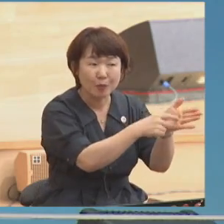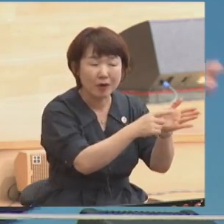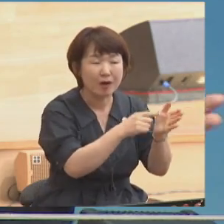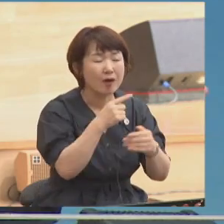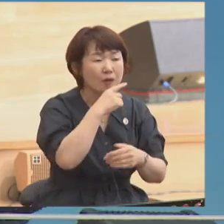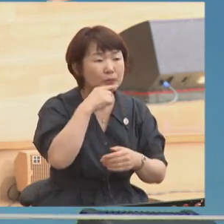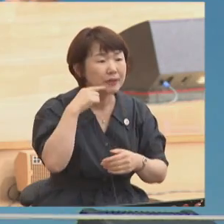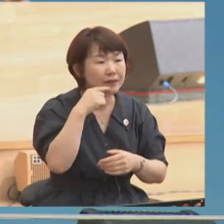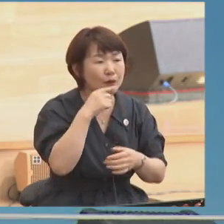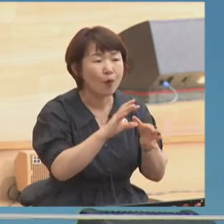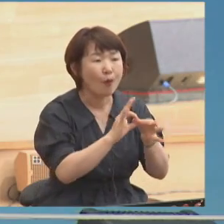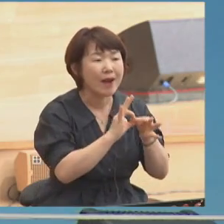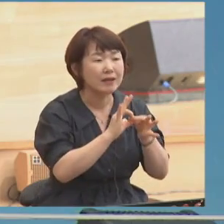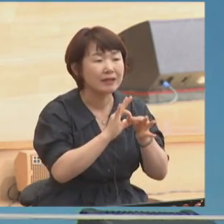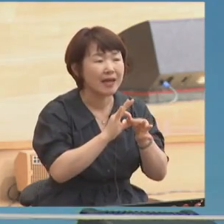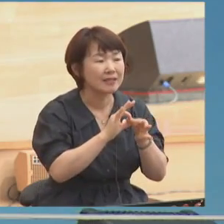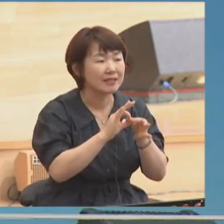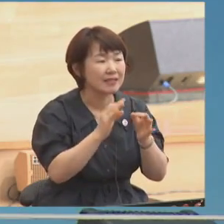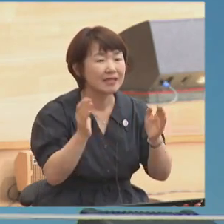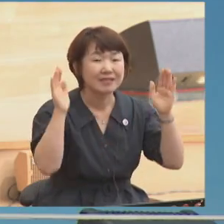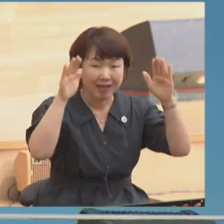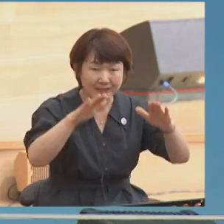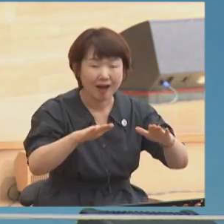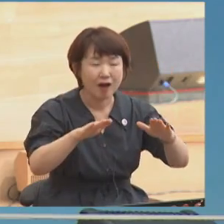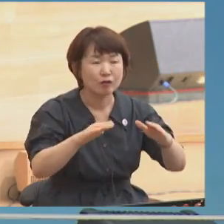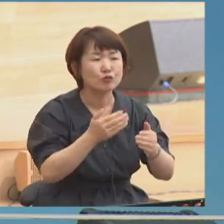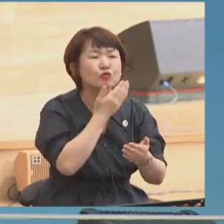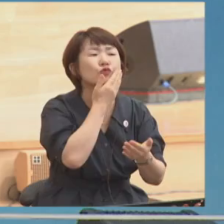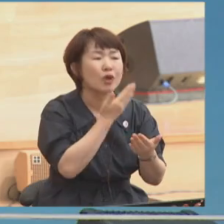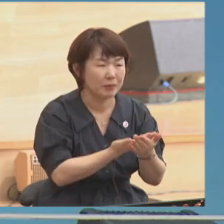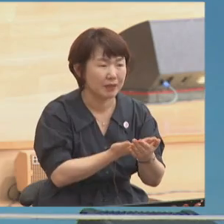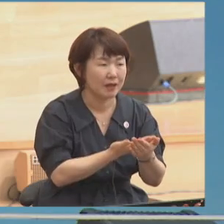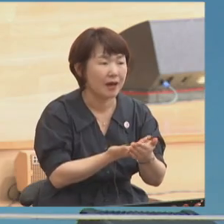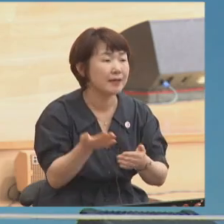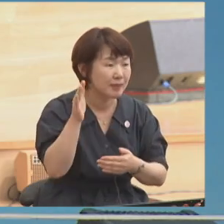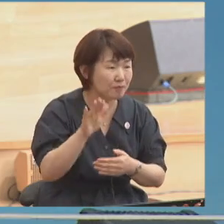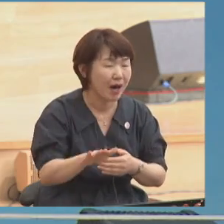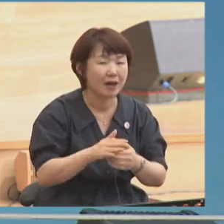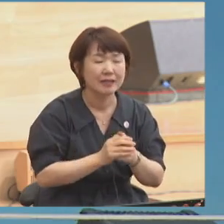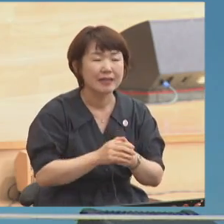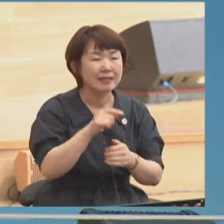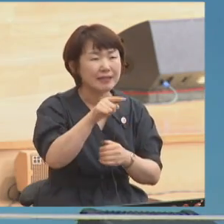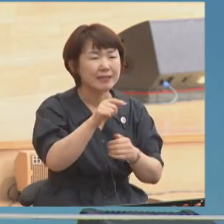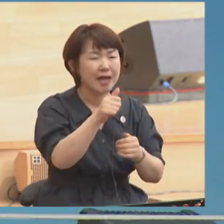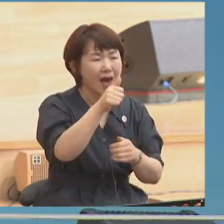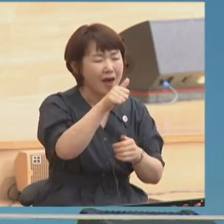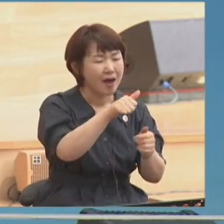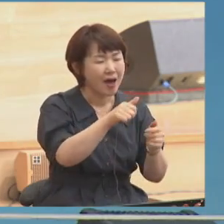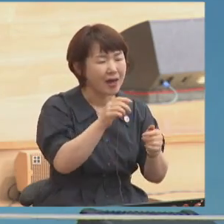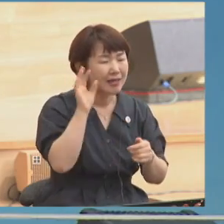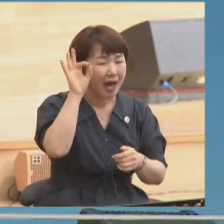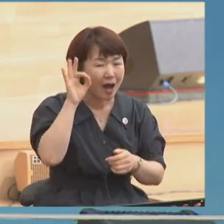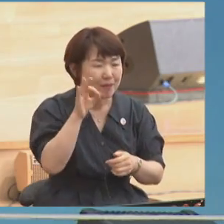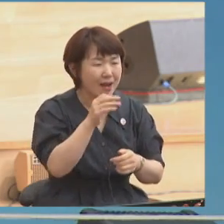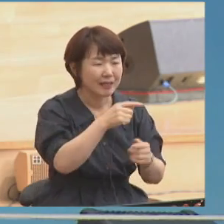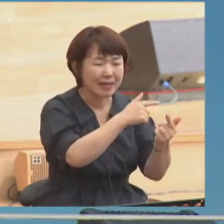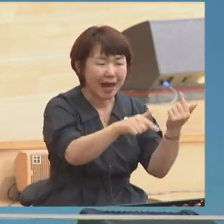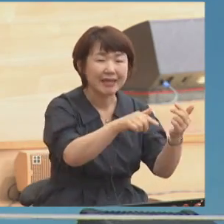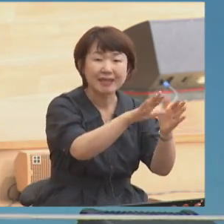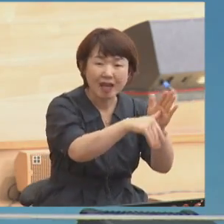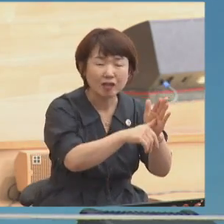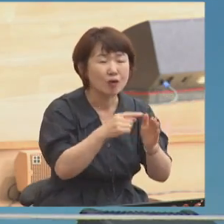피에 연관되어지는 이 피제사의 전통은 아주 중요합니다. 그러나 요 당시는 피제사의